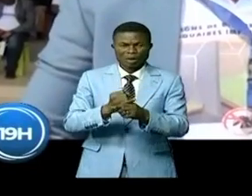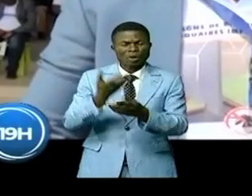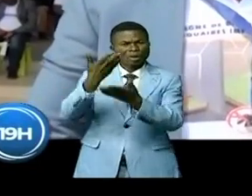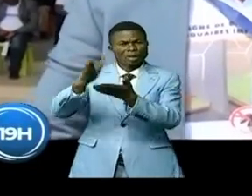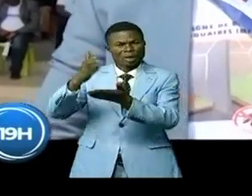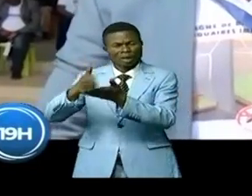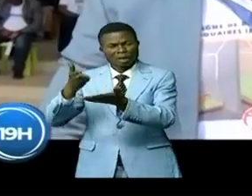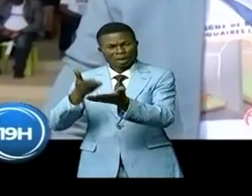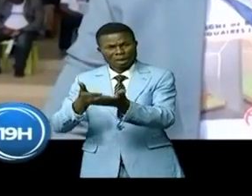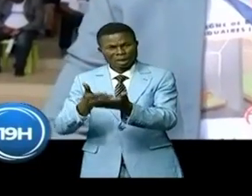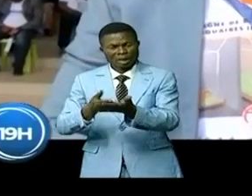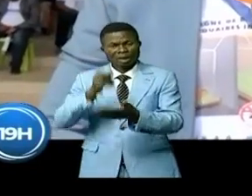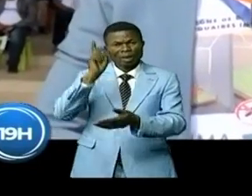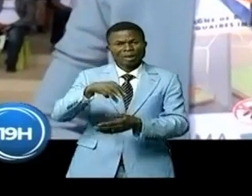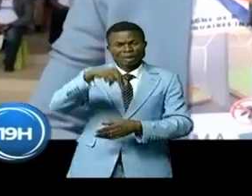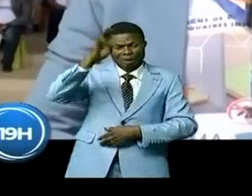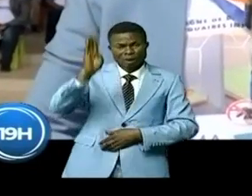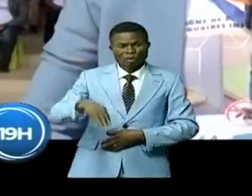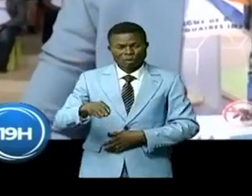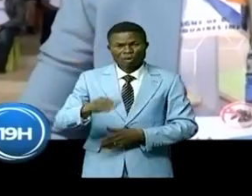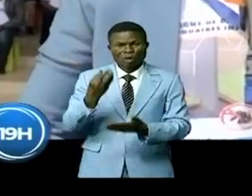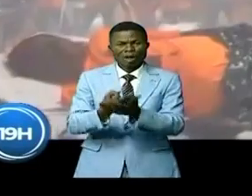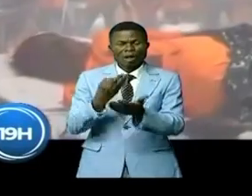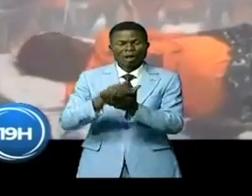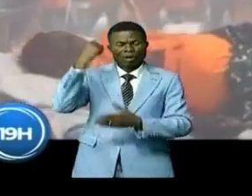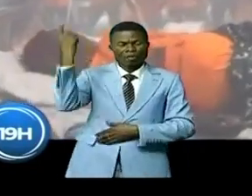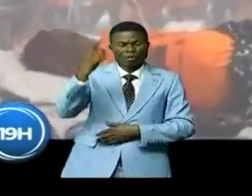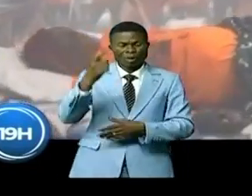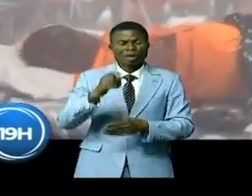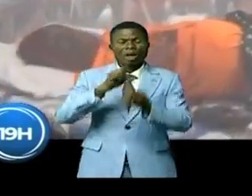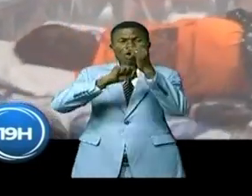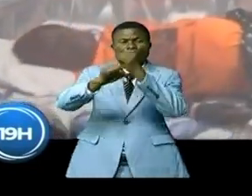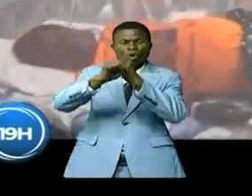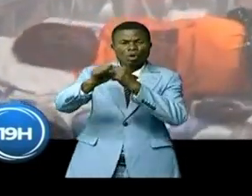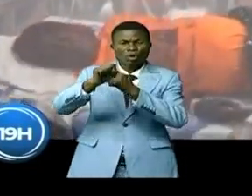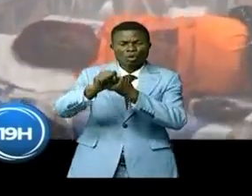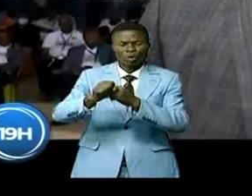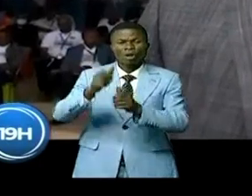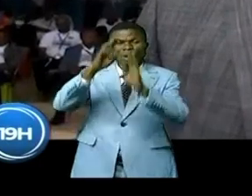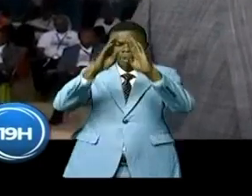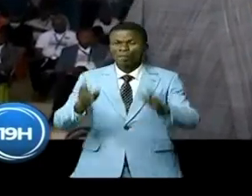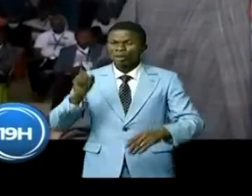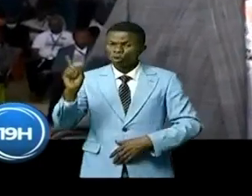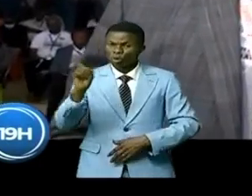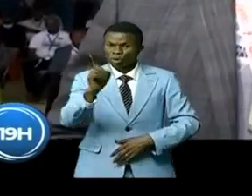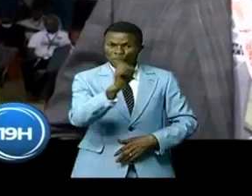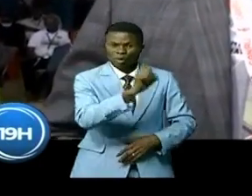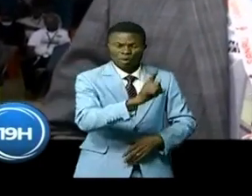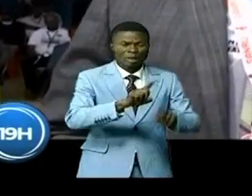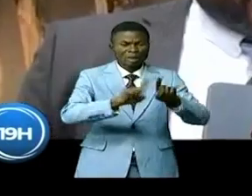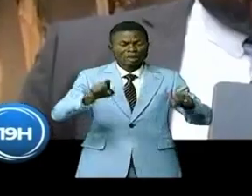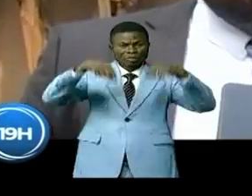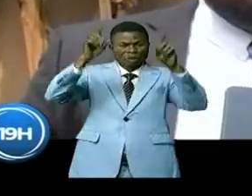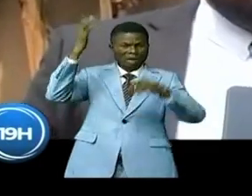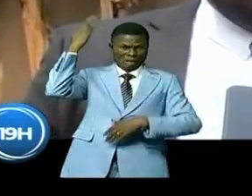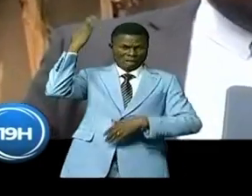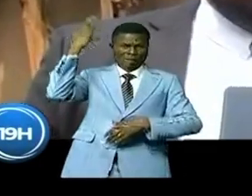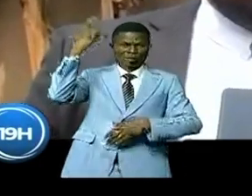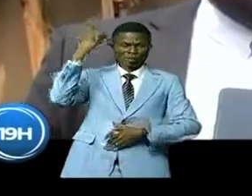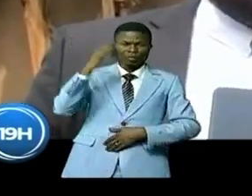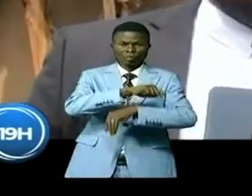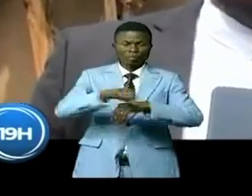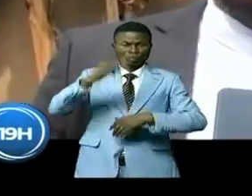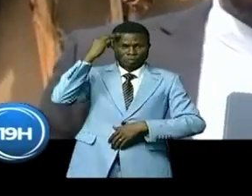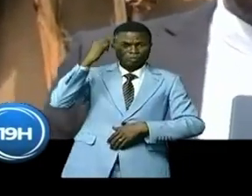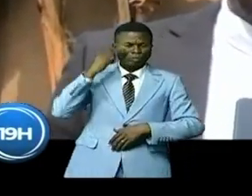projet financé à 100% par le Fonds mondial, a indiqué que cette campagne sera de porte à porte, contrairement à celle des années antérieures. Le ministère est